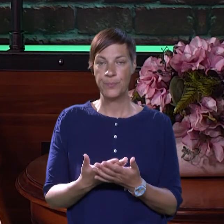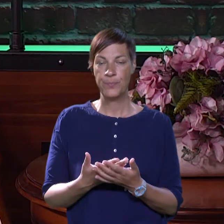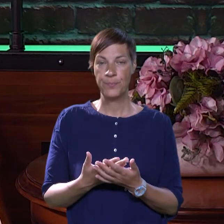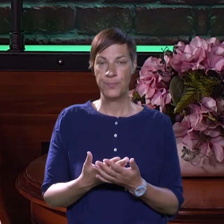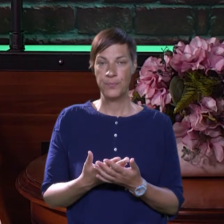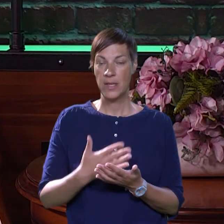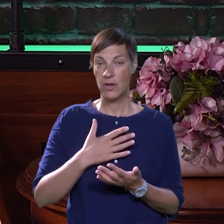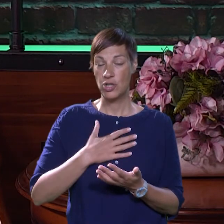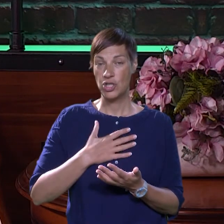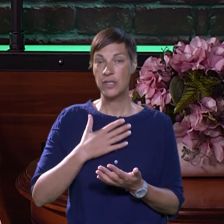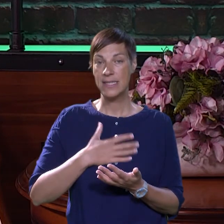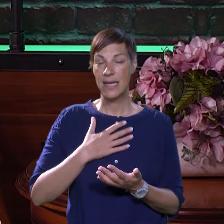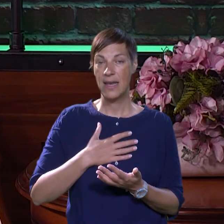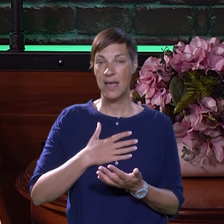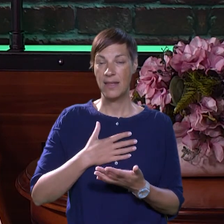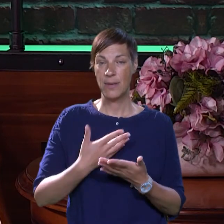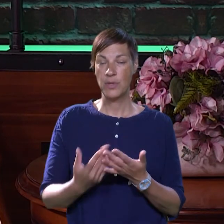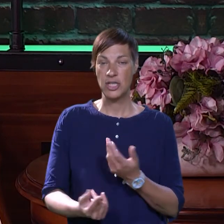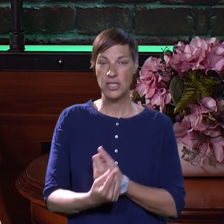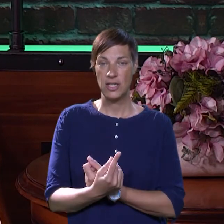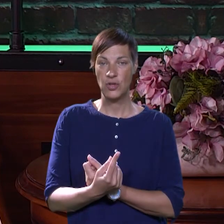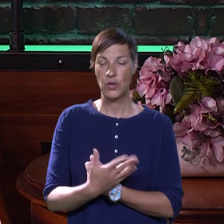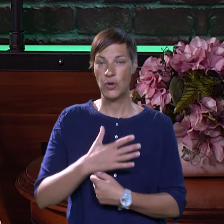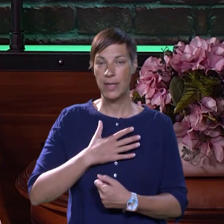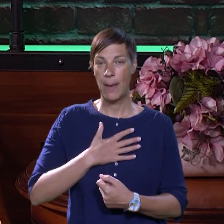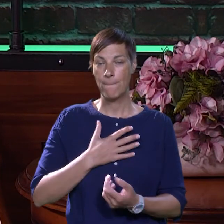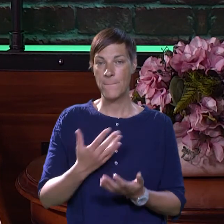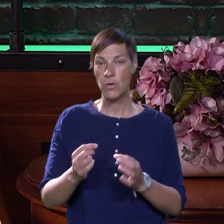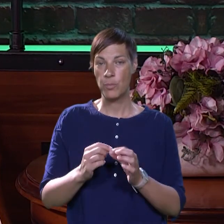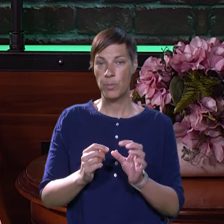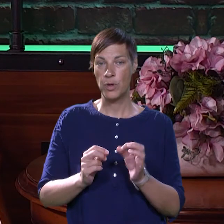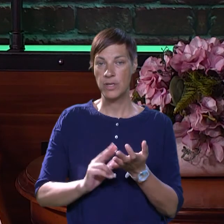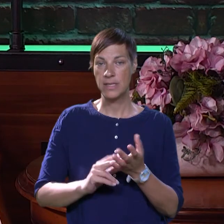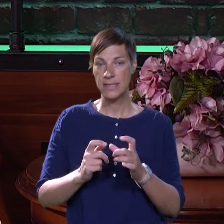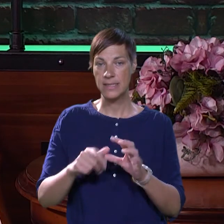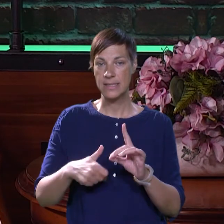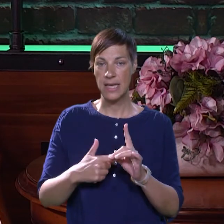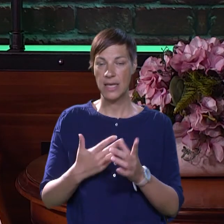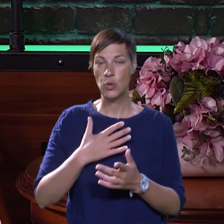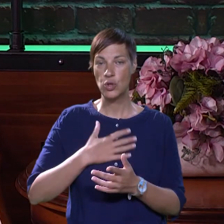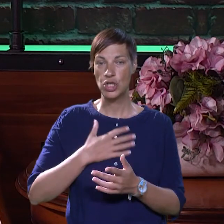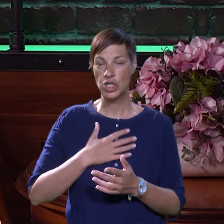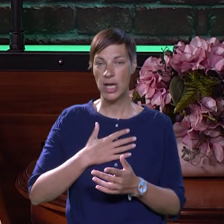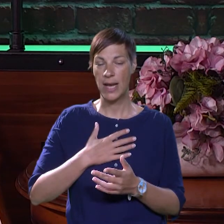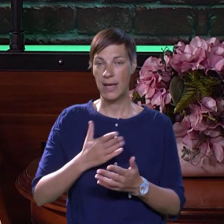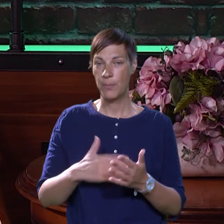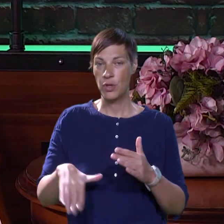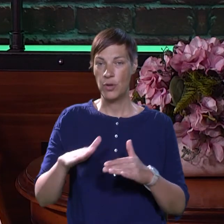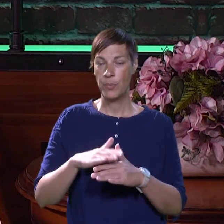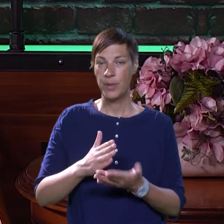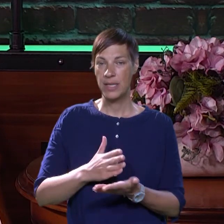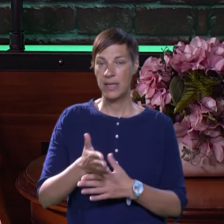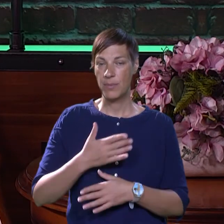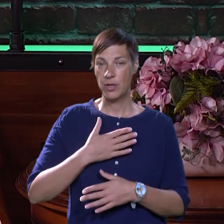se nadamo je dakle da će se to dogoditi, a mi nekako u Bonsaiju želimo doprinijeti tome